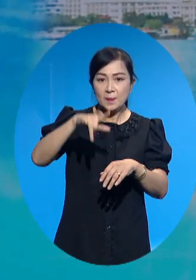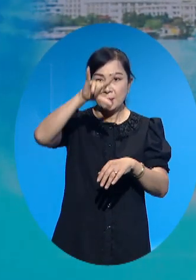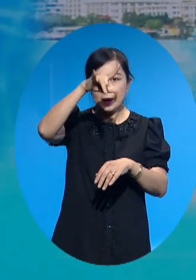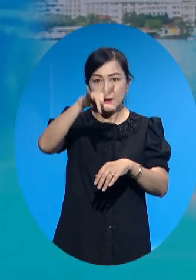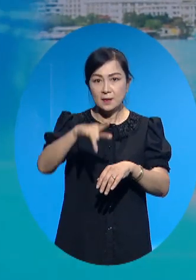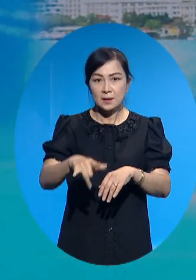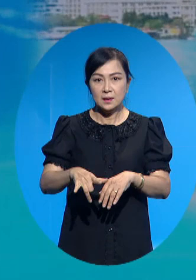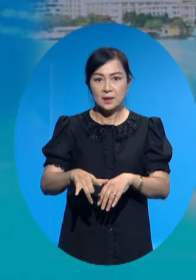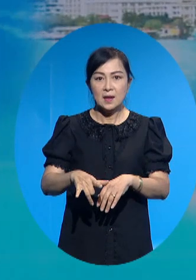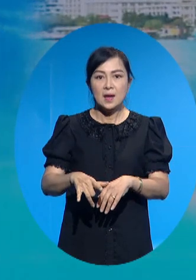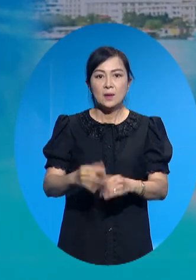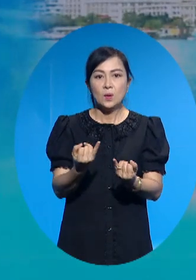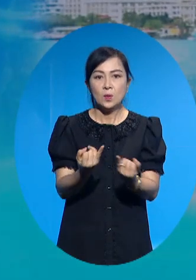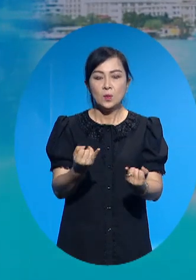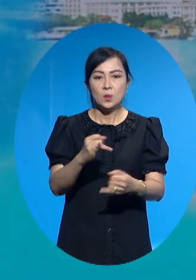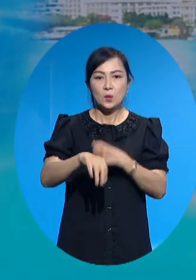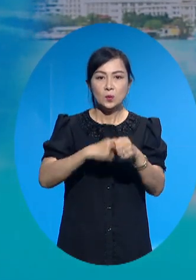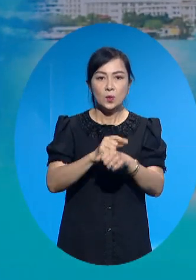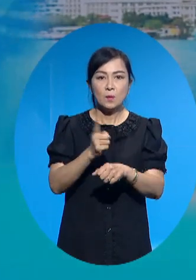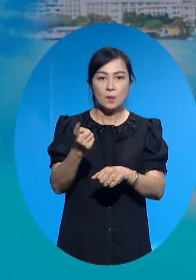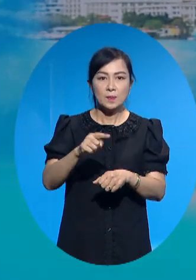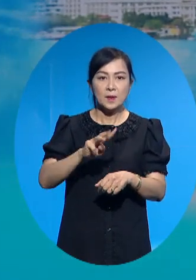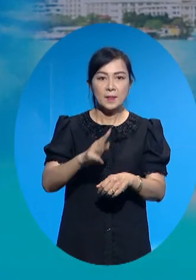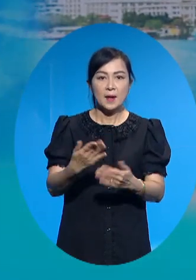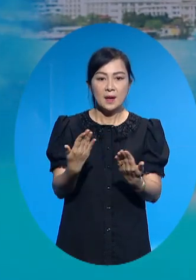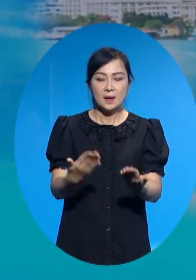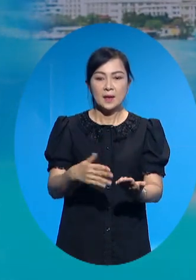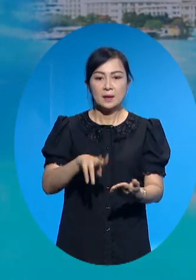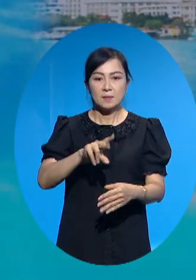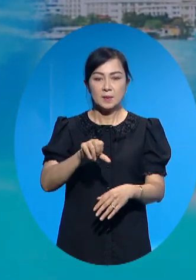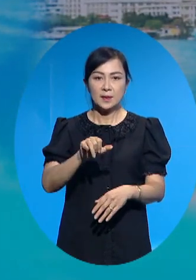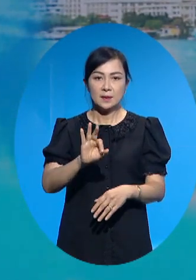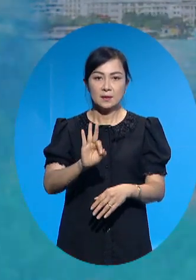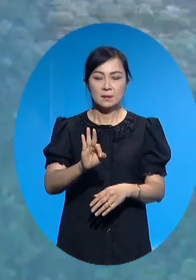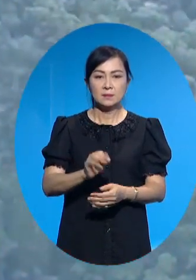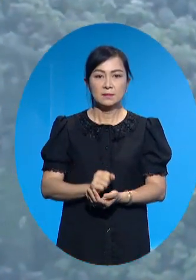nam của nước này. Các bé có độ tuổi từ 1 đến 13 và hiện đang được chăm sóc y tế.